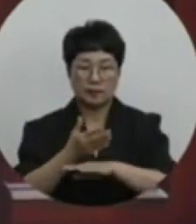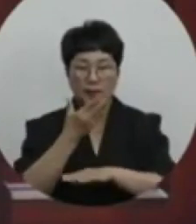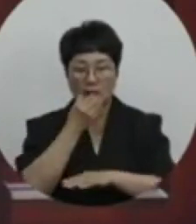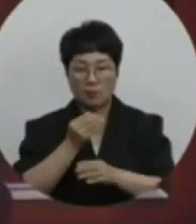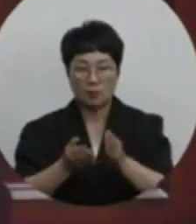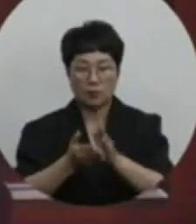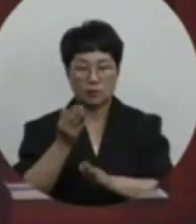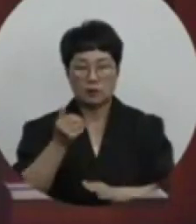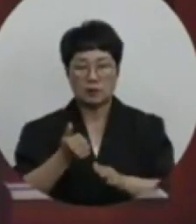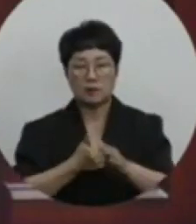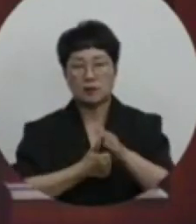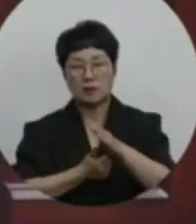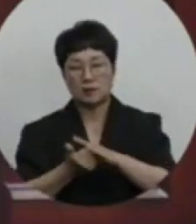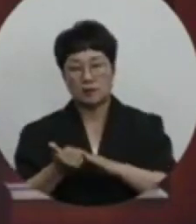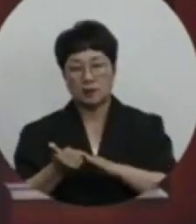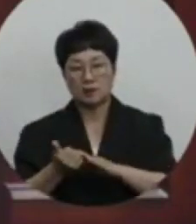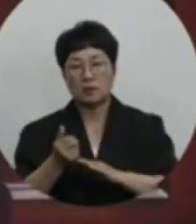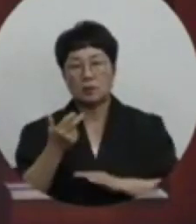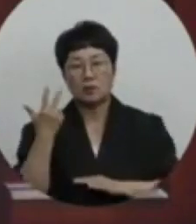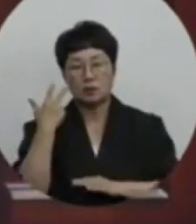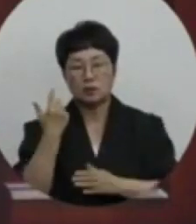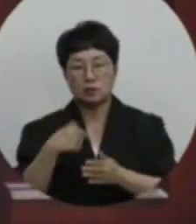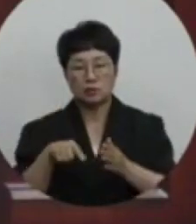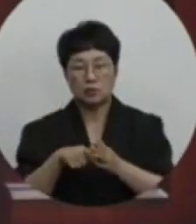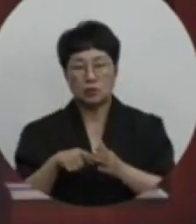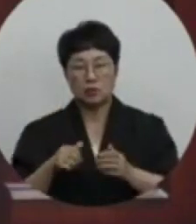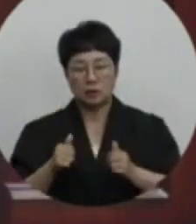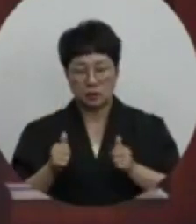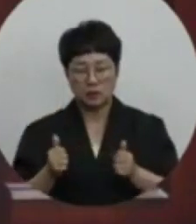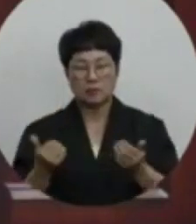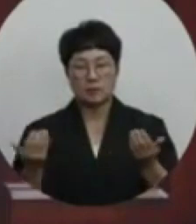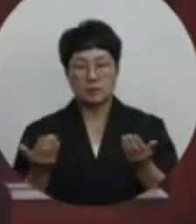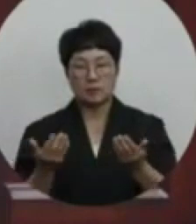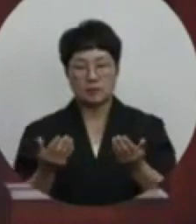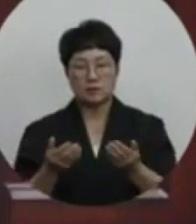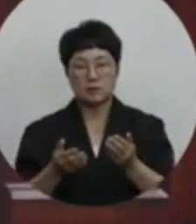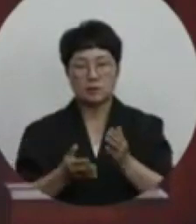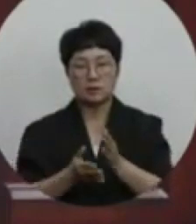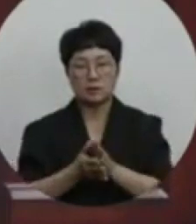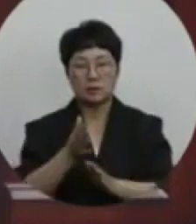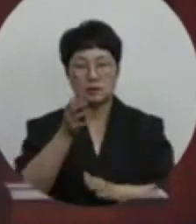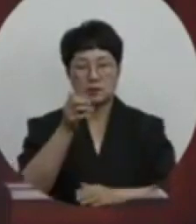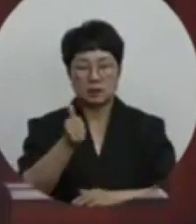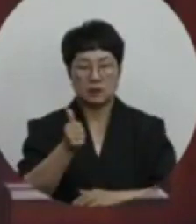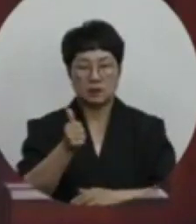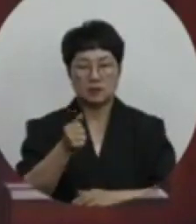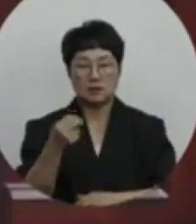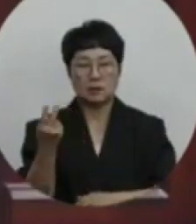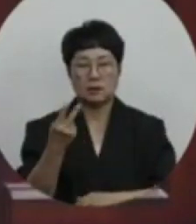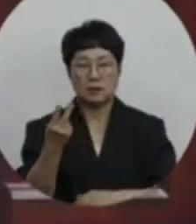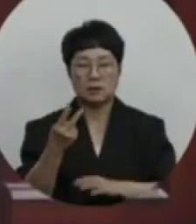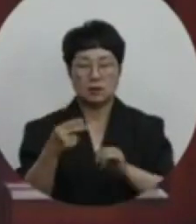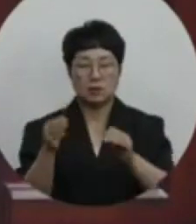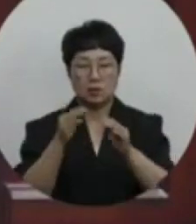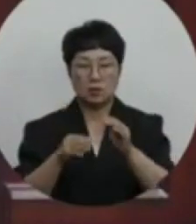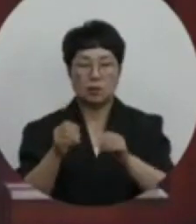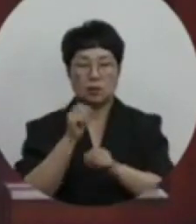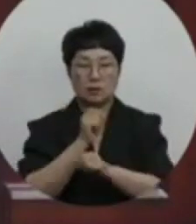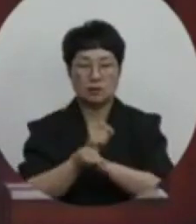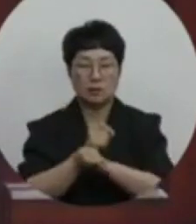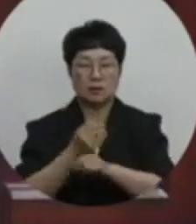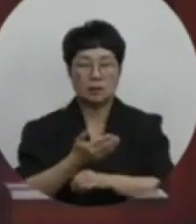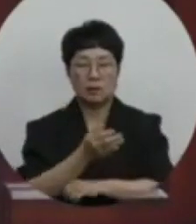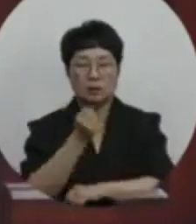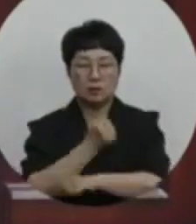행복도시 희망여주를 위해 불철주야 열심히 뛰시는 이충우 시장님과 일천여 여주시 공직자 여러분의